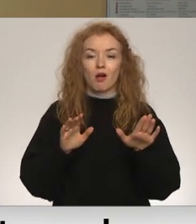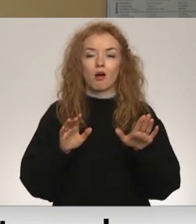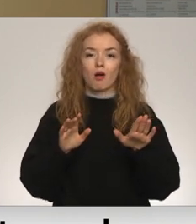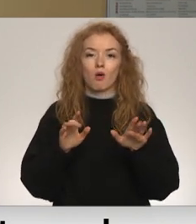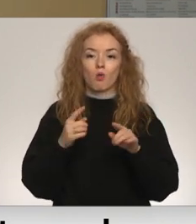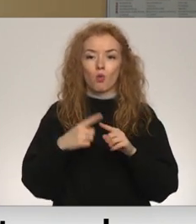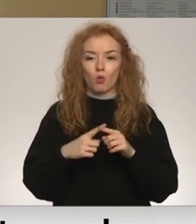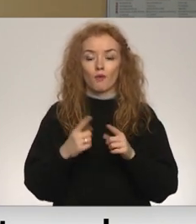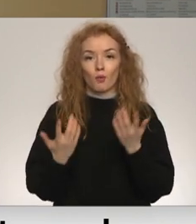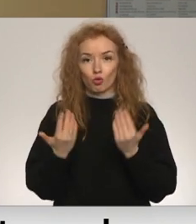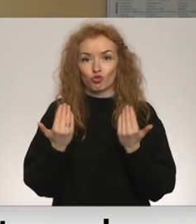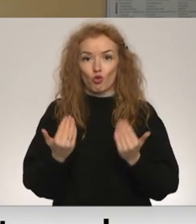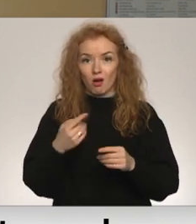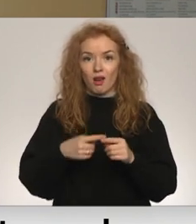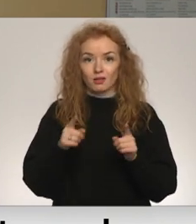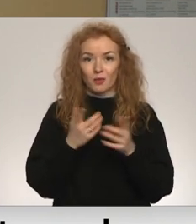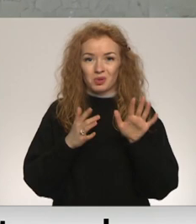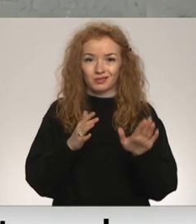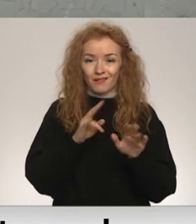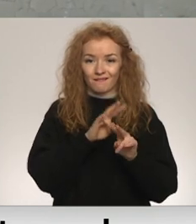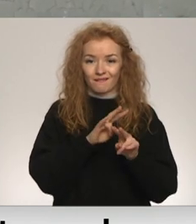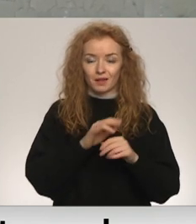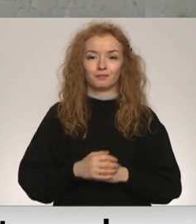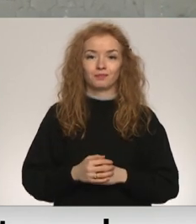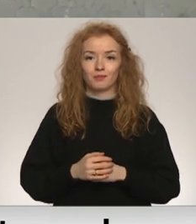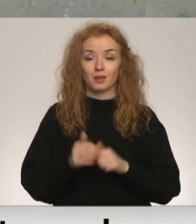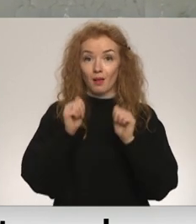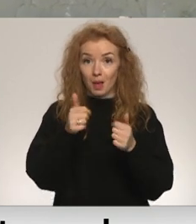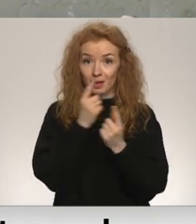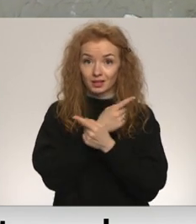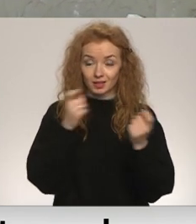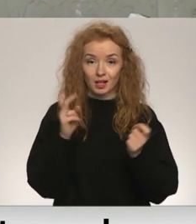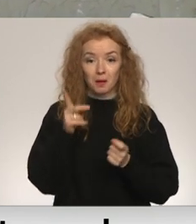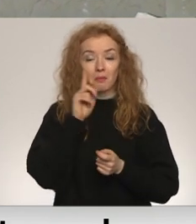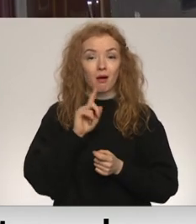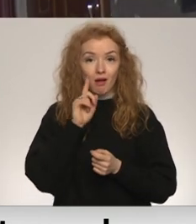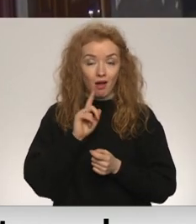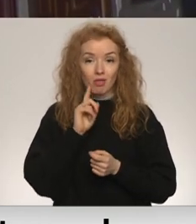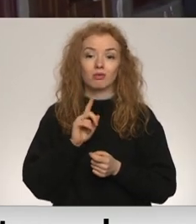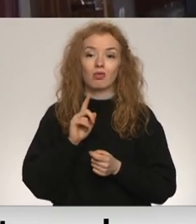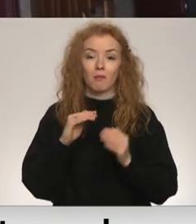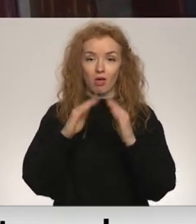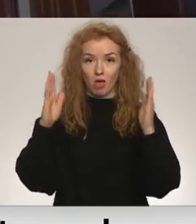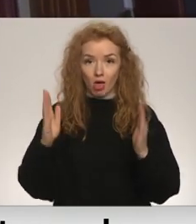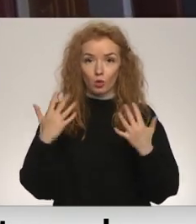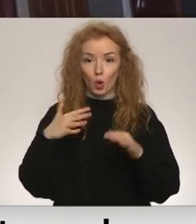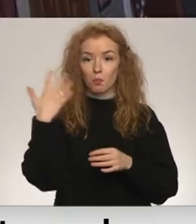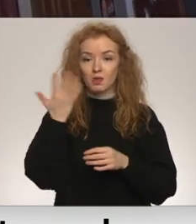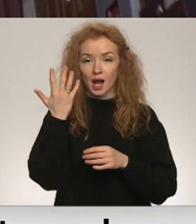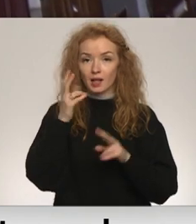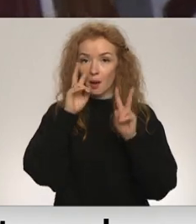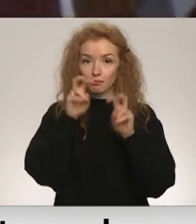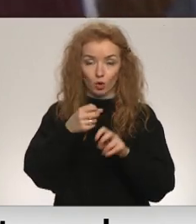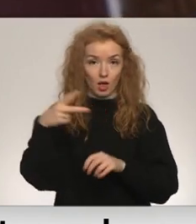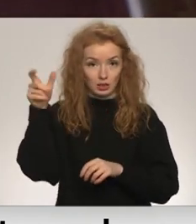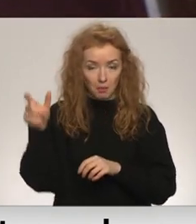šajā reizē, bet nu, to mēs redzēsim. Labā ziņa vismaz pagaidām esot tā, ka ēku jau piekdien apsekojuši